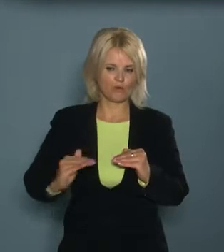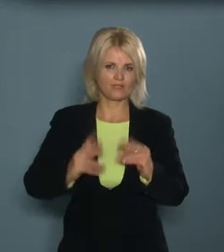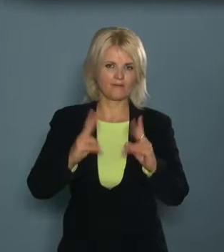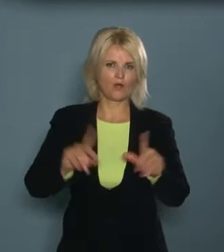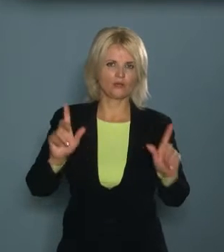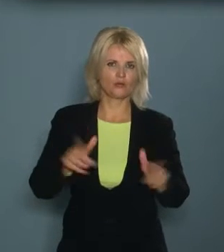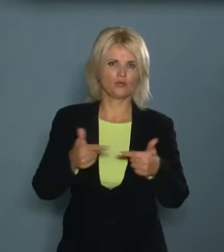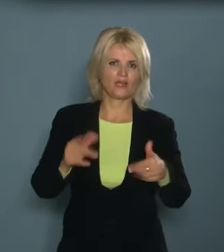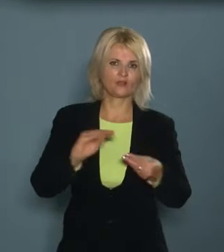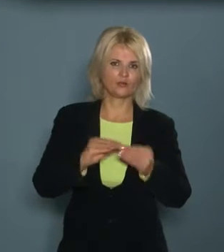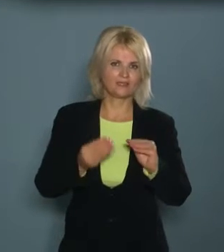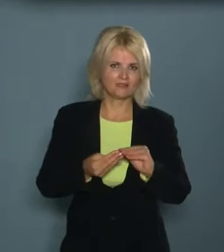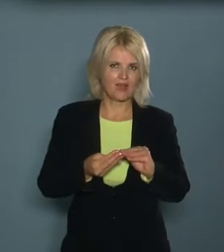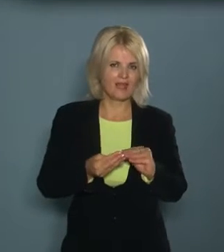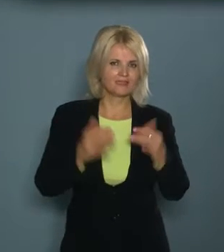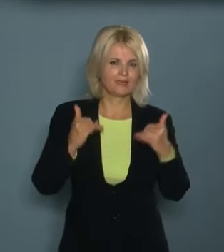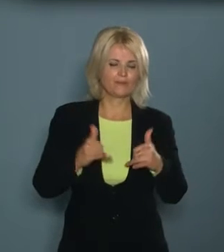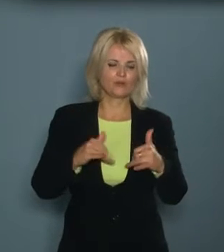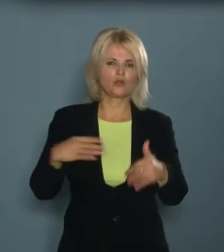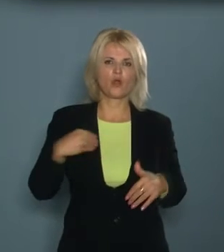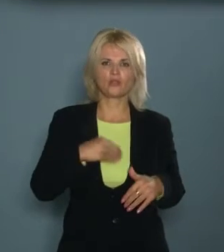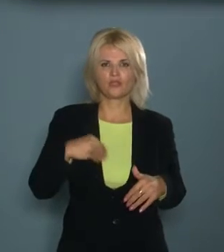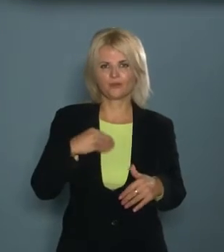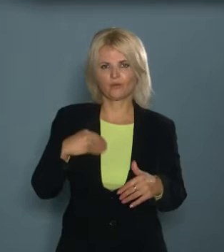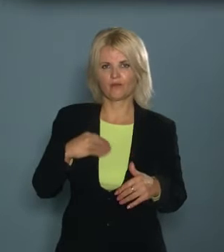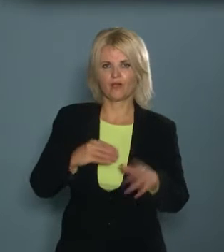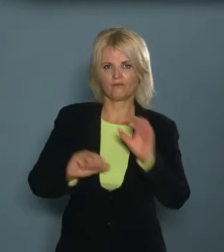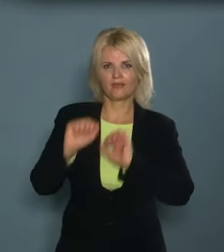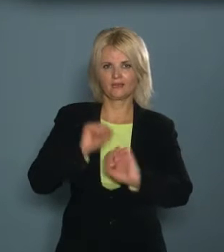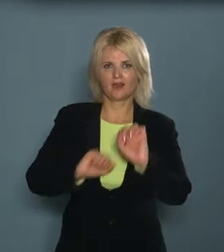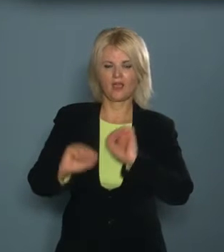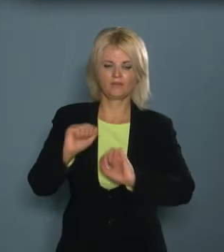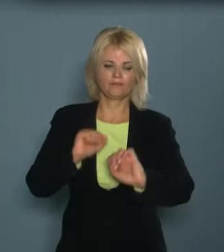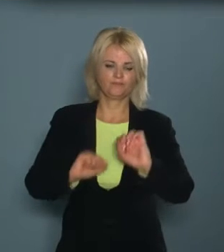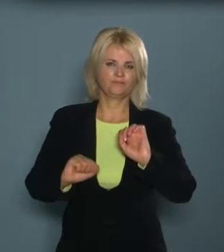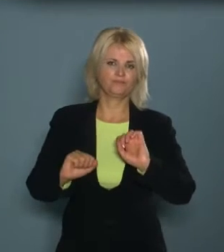vannak üres üzlethelységek, amelyet most a katasztrófa védelem